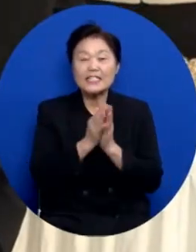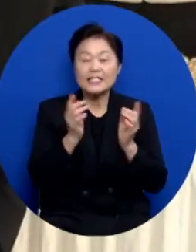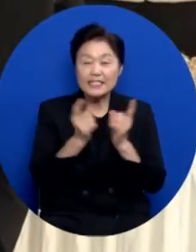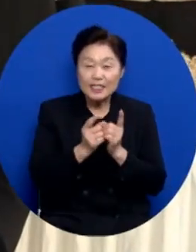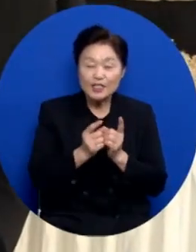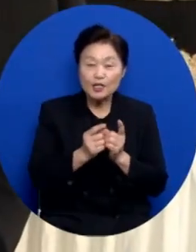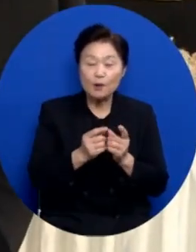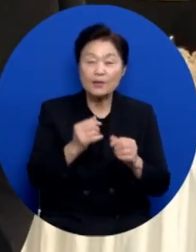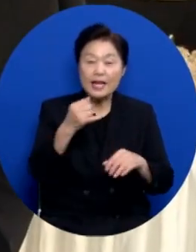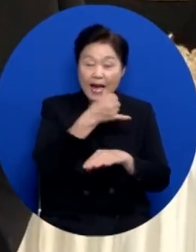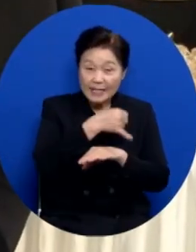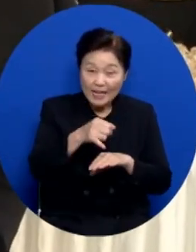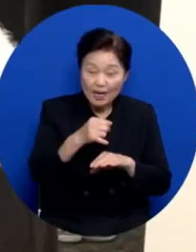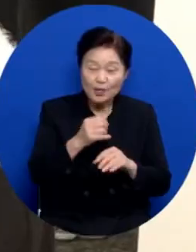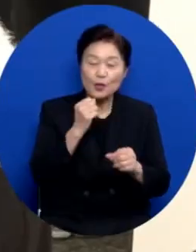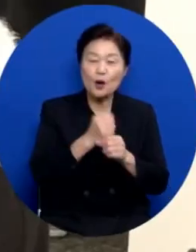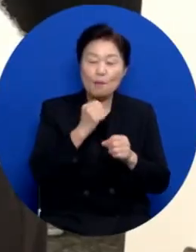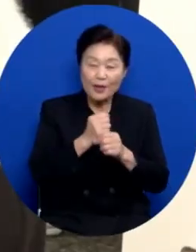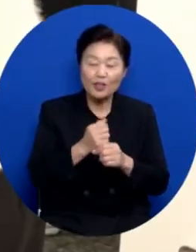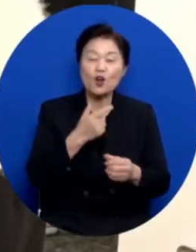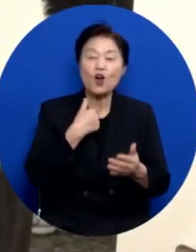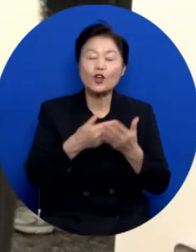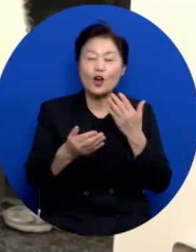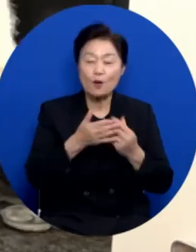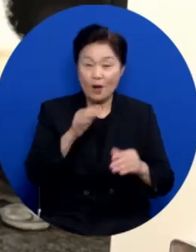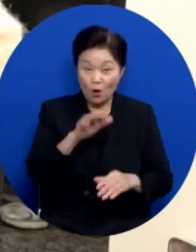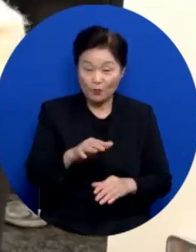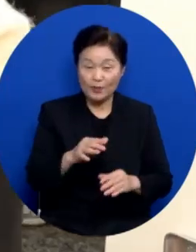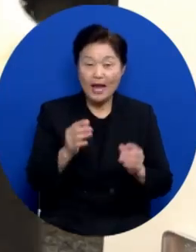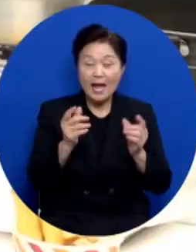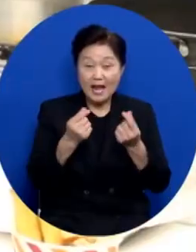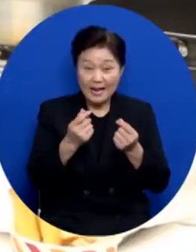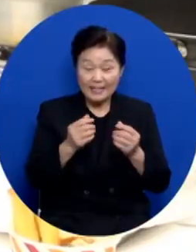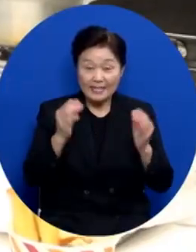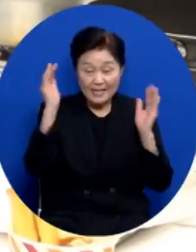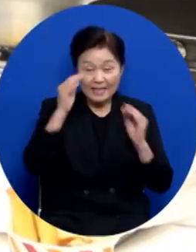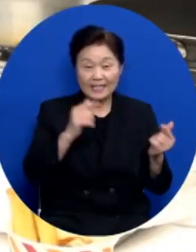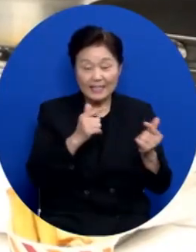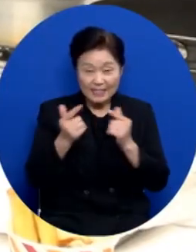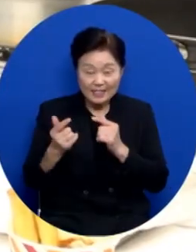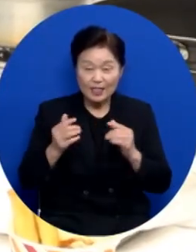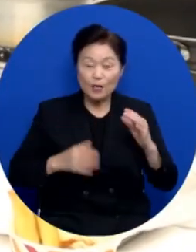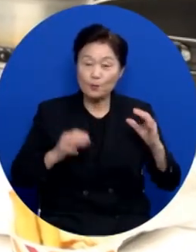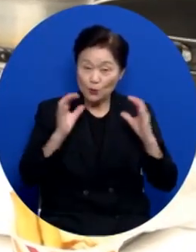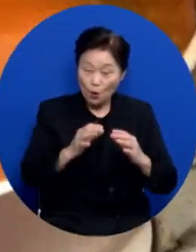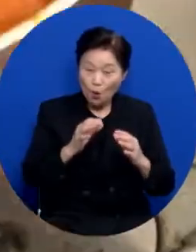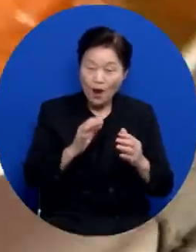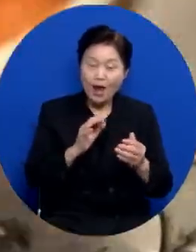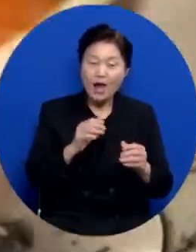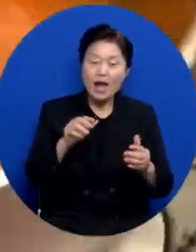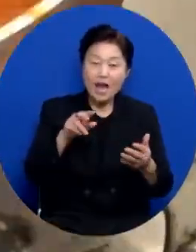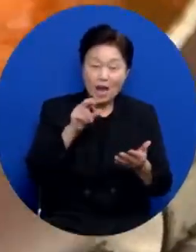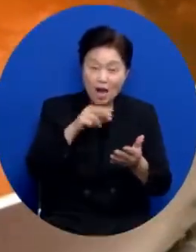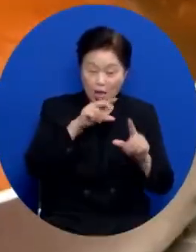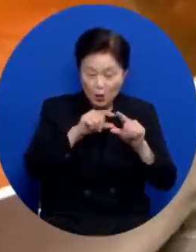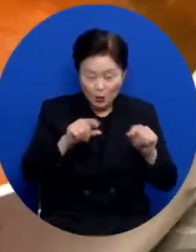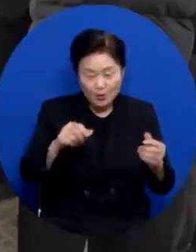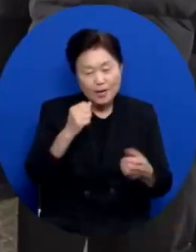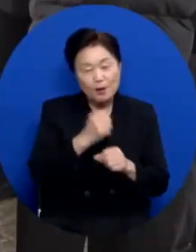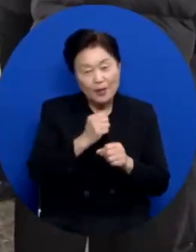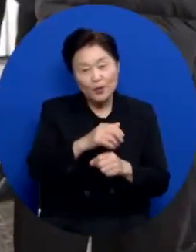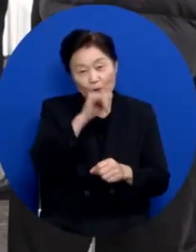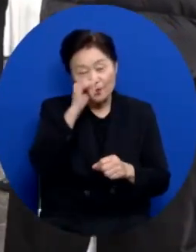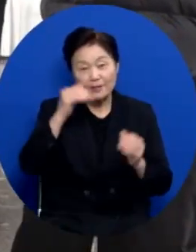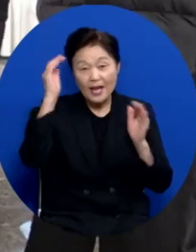제작하고 판매해볼 수 있는 경험회장이자 학부 내 전공끼리 협업하며 외식업 실습 시너지를 낼 수 있는 시간이 되고 있습니다. 우리